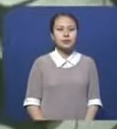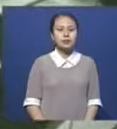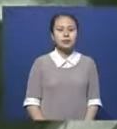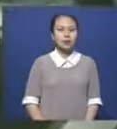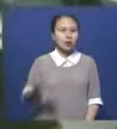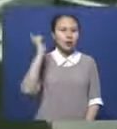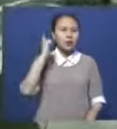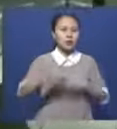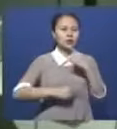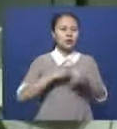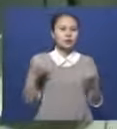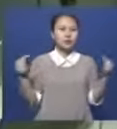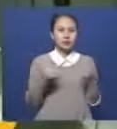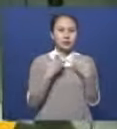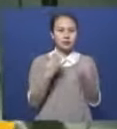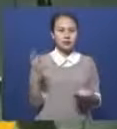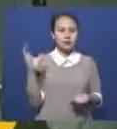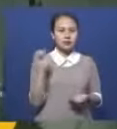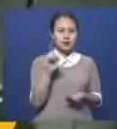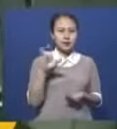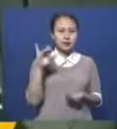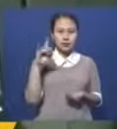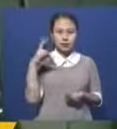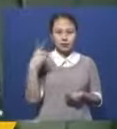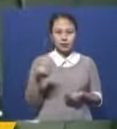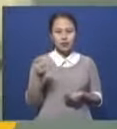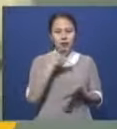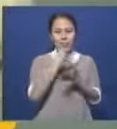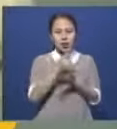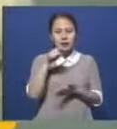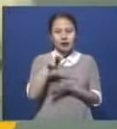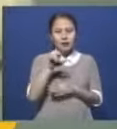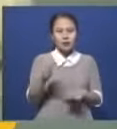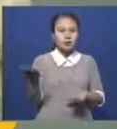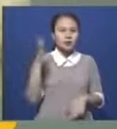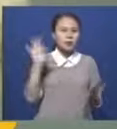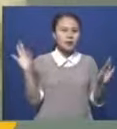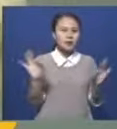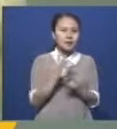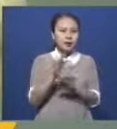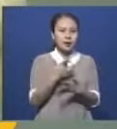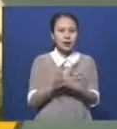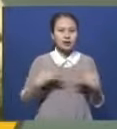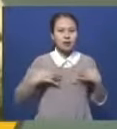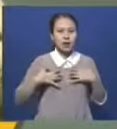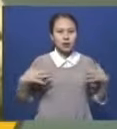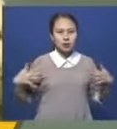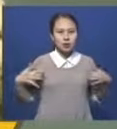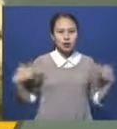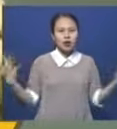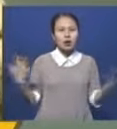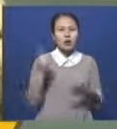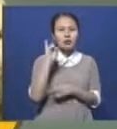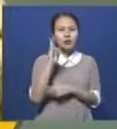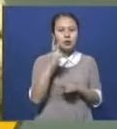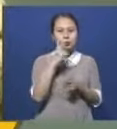Көне жәдігерлердің бірі мына сасырнай осыдан 1000 жыл бұрын құстардың қиқуын, аңдардың дауысын салған қай бүлдіршінің